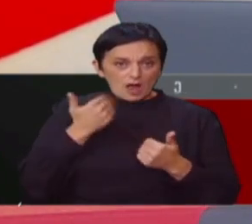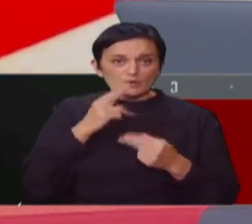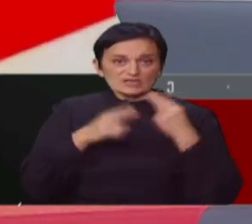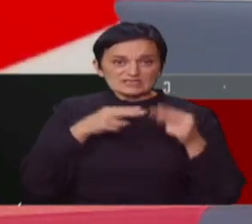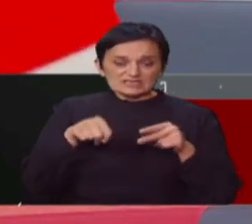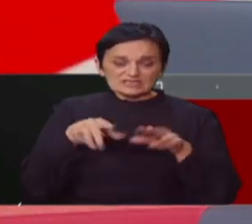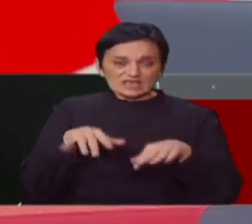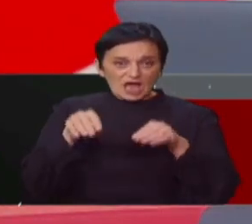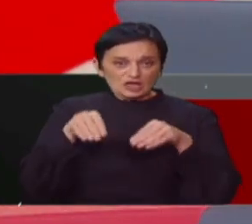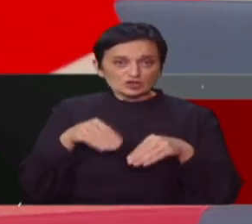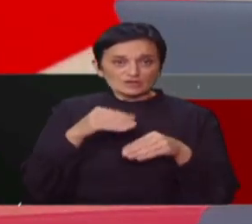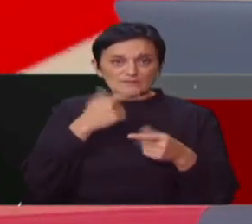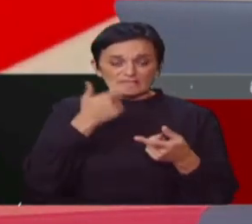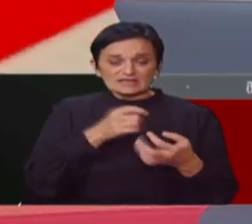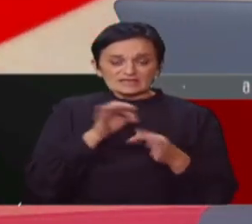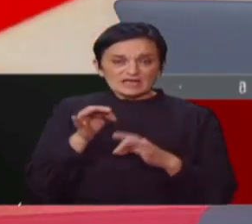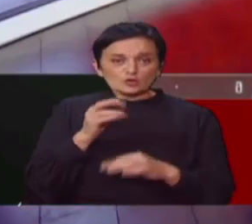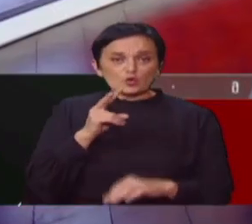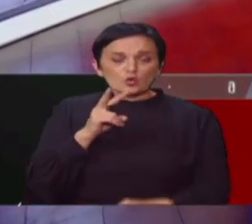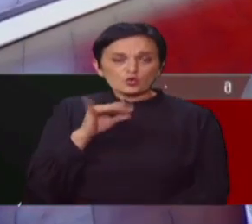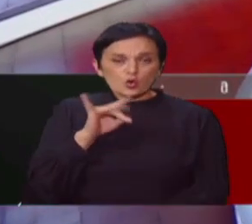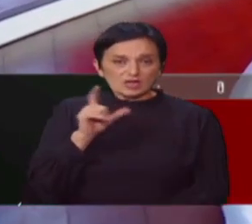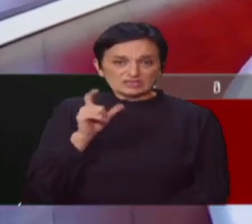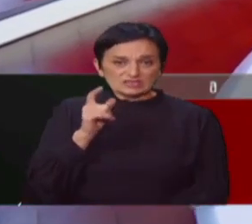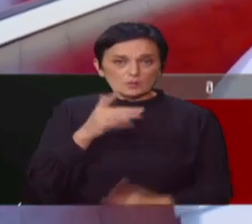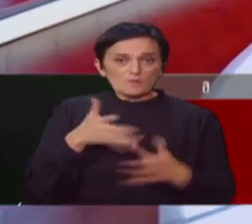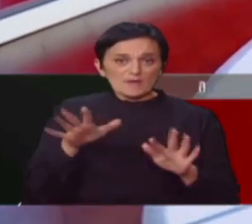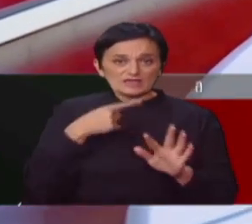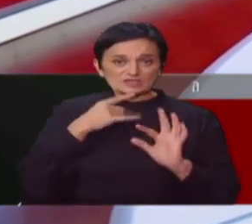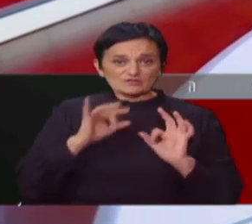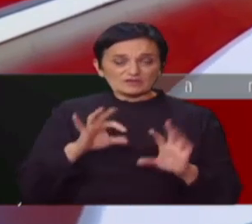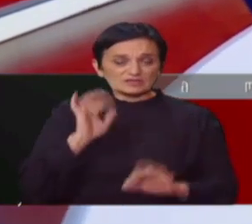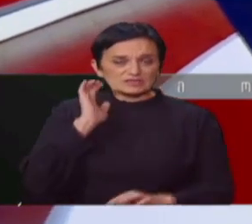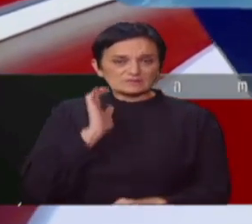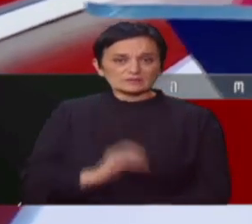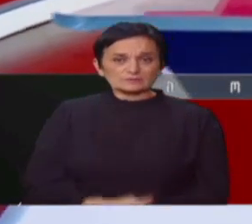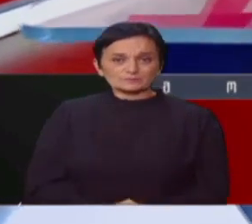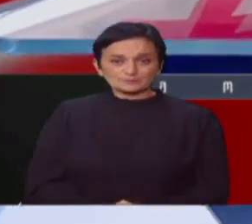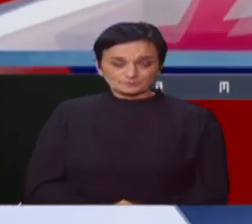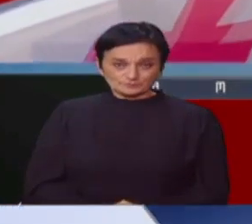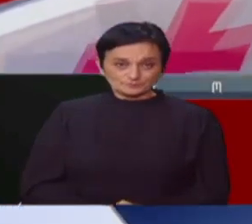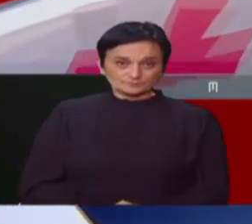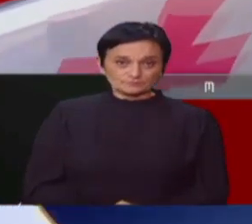datserila detalebit Rusudan Loladze shemogvirtdeba da upro mets gvetqis Rusdan gismet